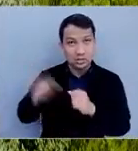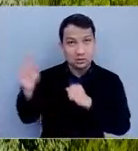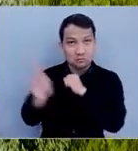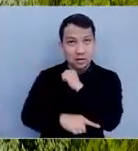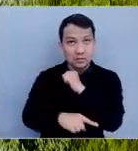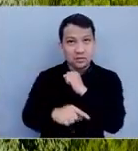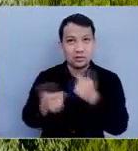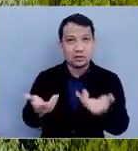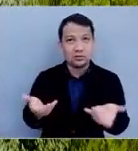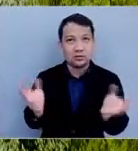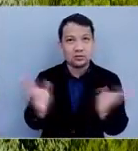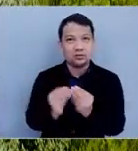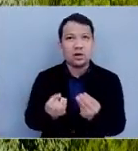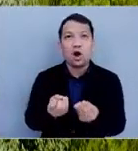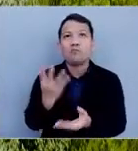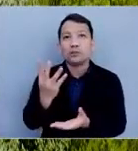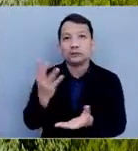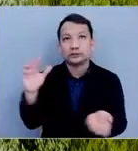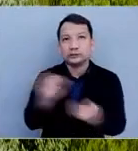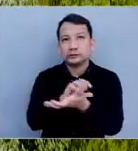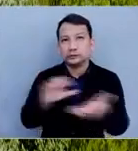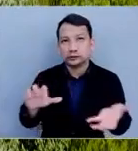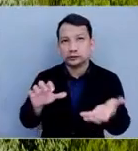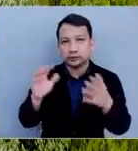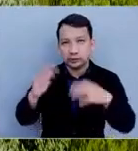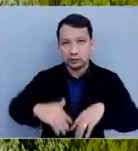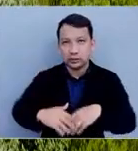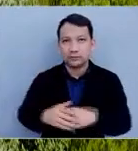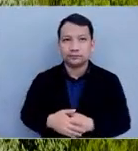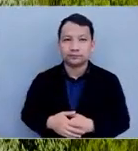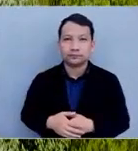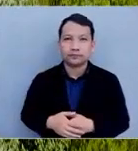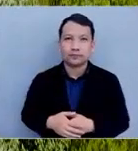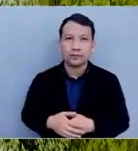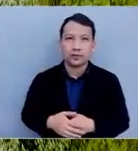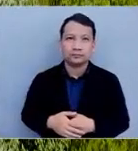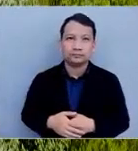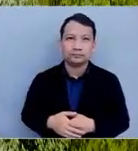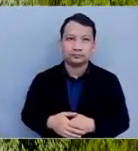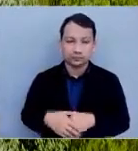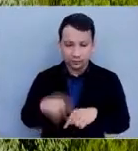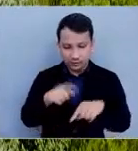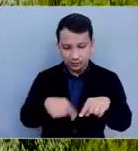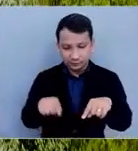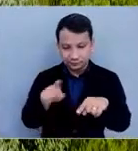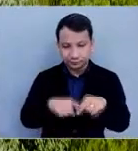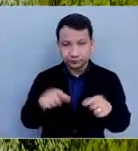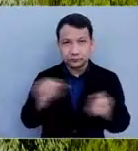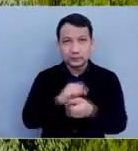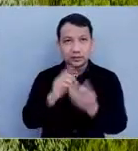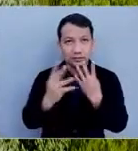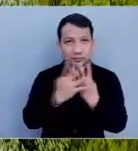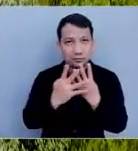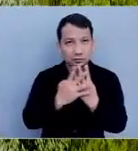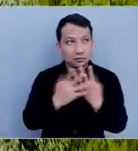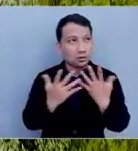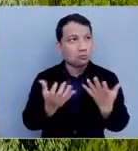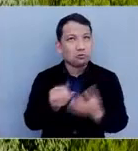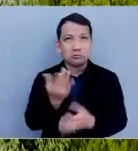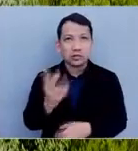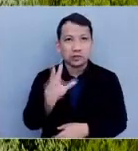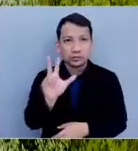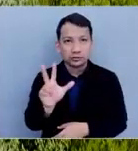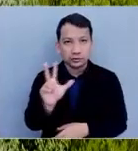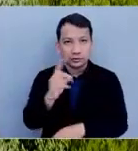sa halaga ng gamit na nasira. Okay. Sila ay maaaring maparusahan ng pagkakulong mula 30